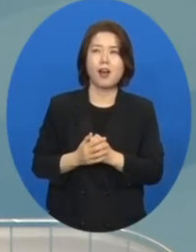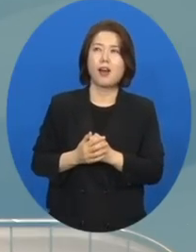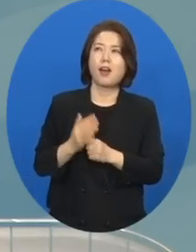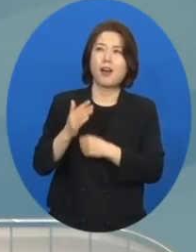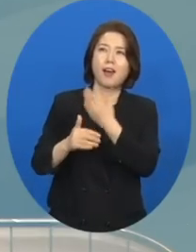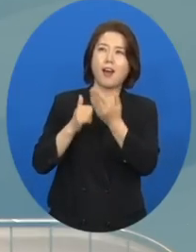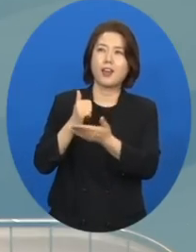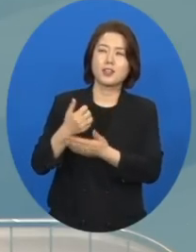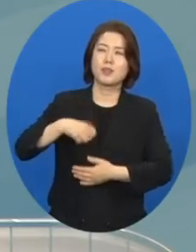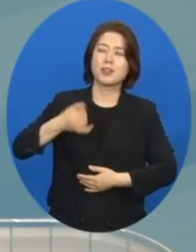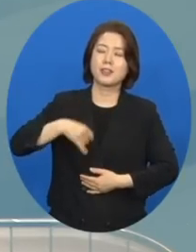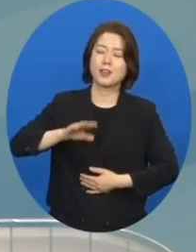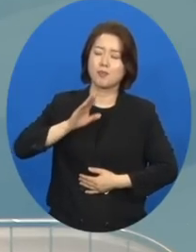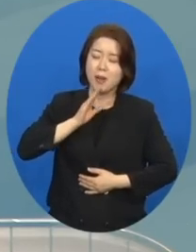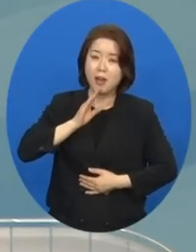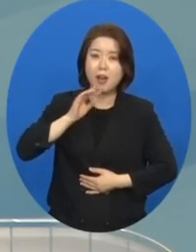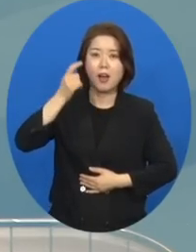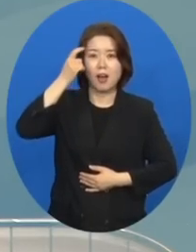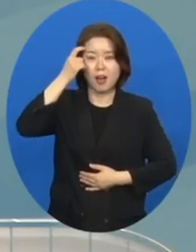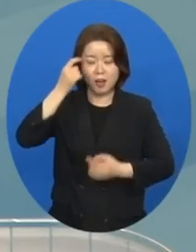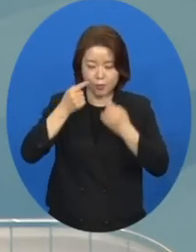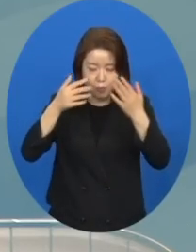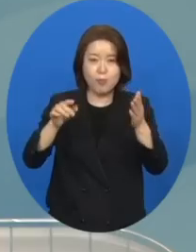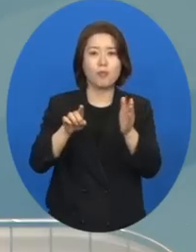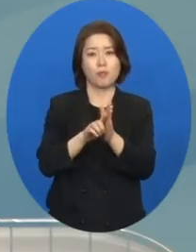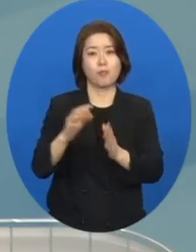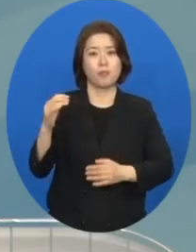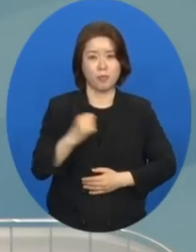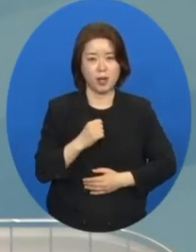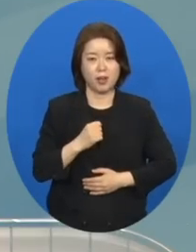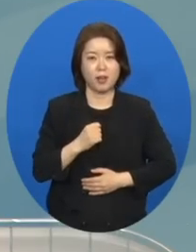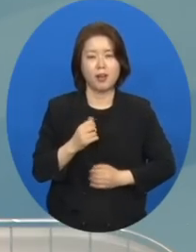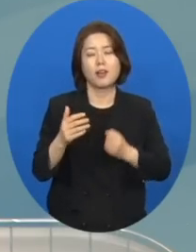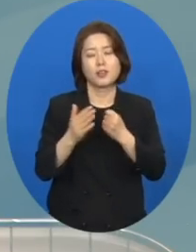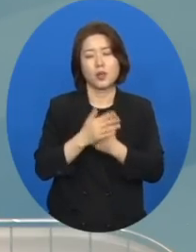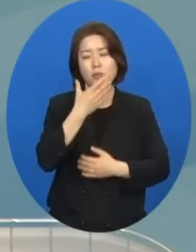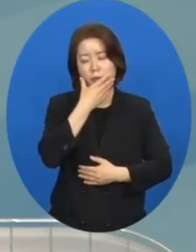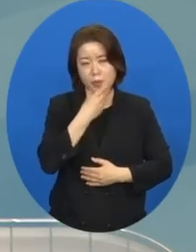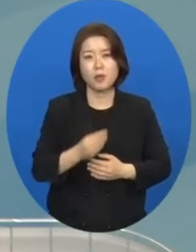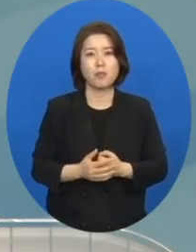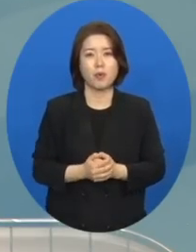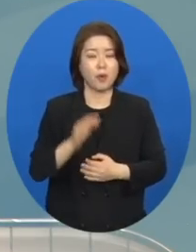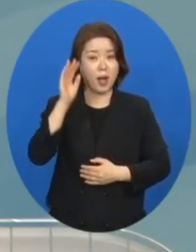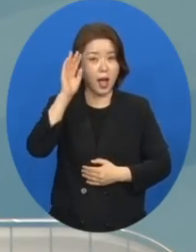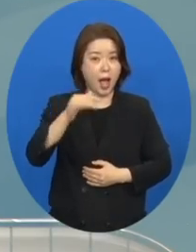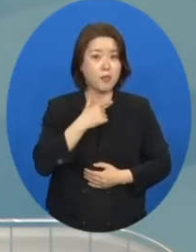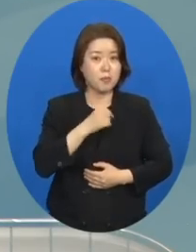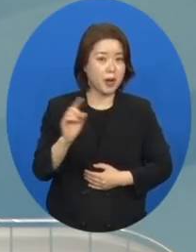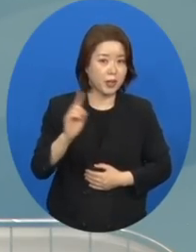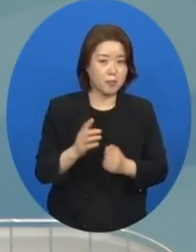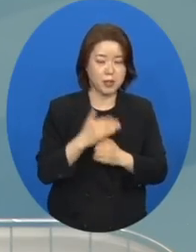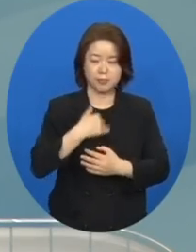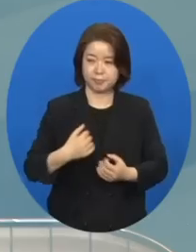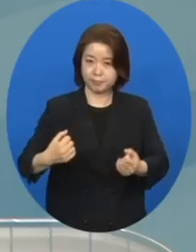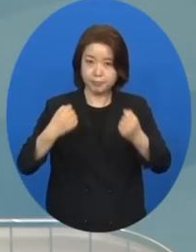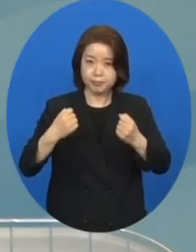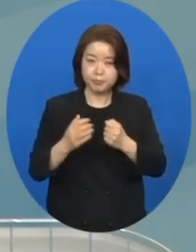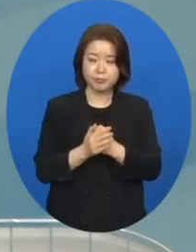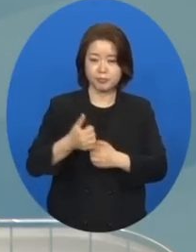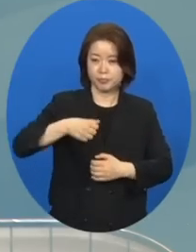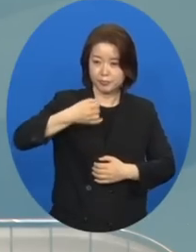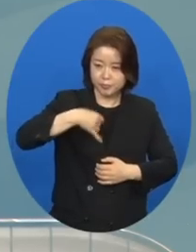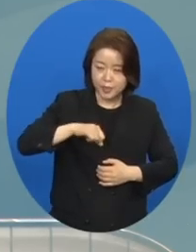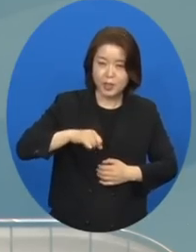자녀 하는 확신이 뻗은 이 행복합니다 앞으로의 바램은 건강에도 주님의 자녀 직장생활에서